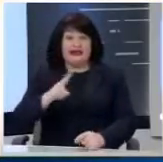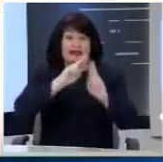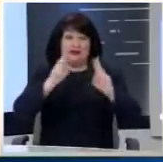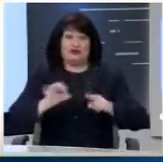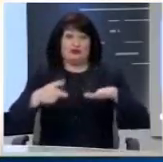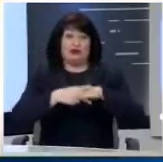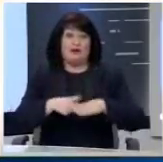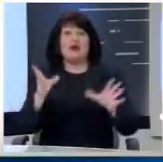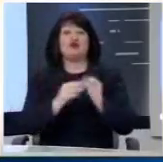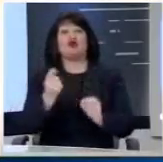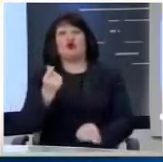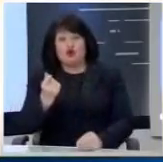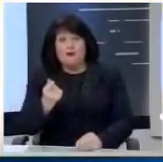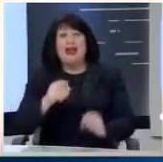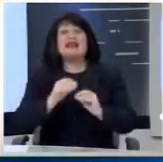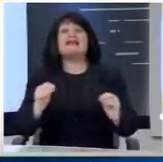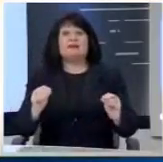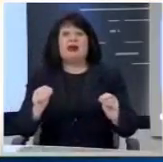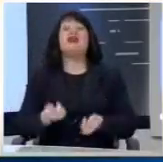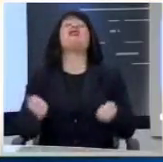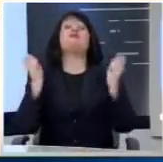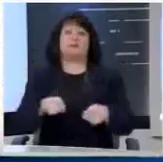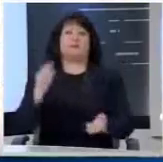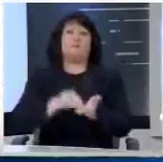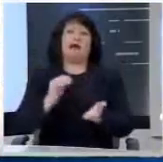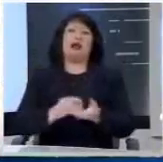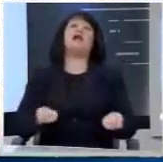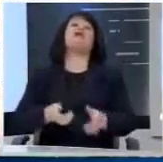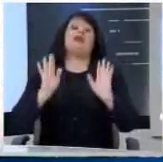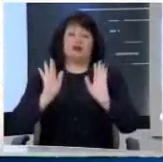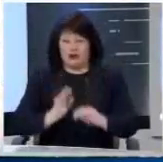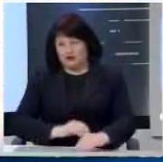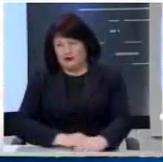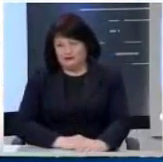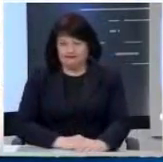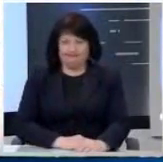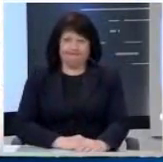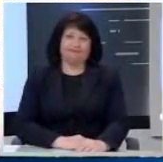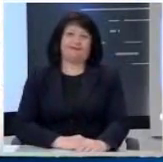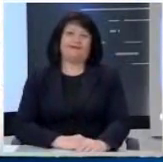τόσο στην οικονομία όσο και στην παιδεία, δεν θα ξαναζήσει ο τόπος μας. Να είστε καλά.